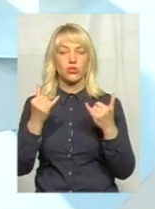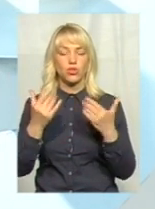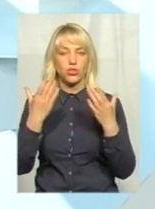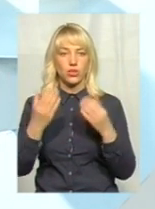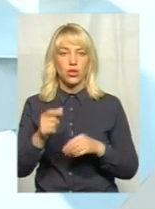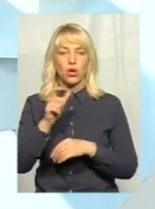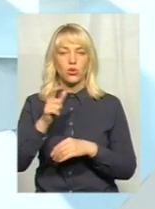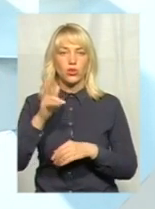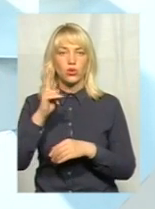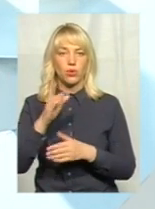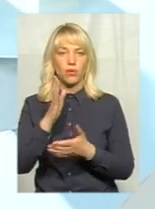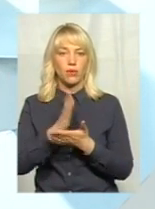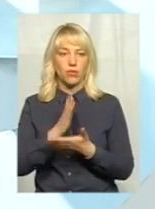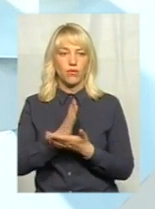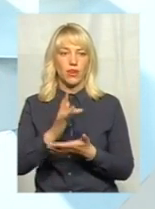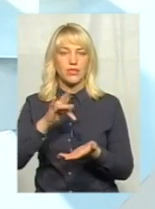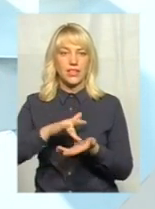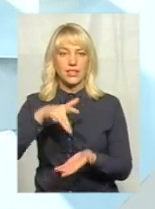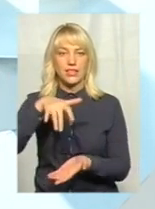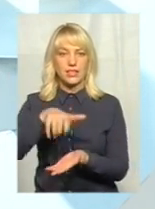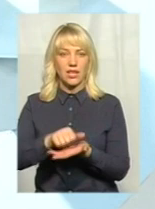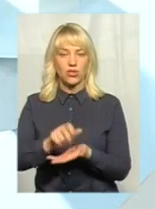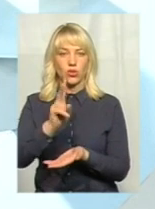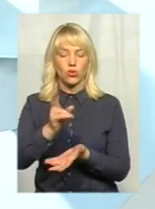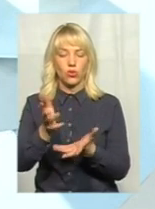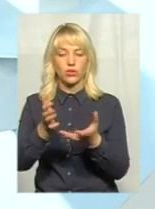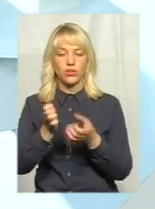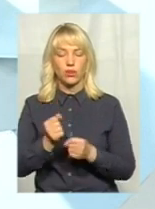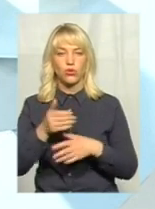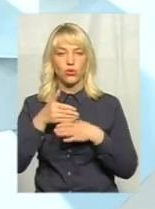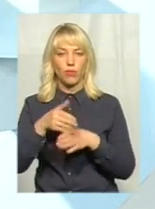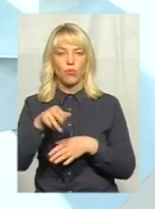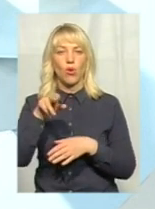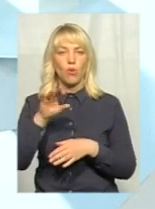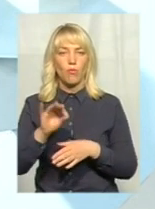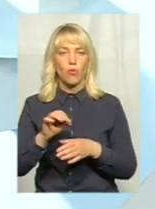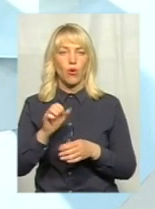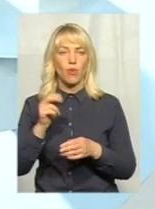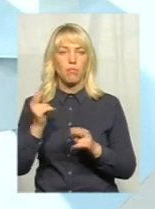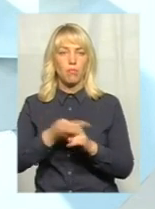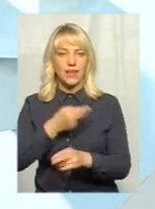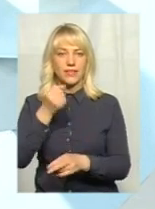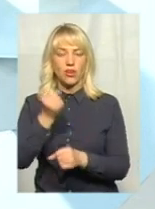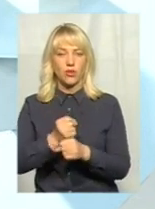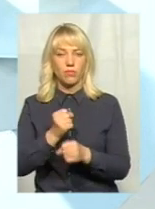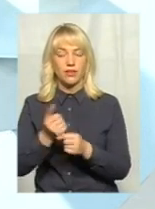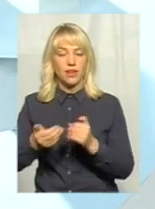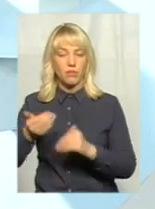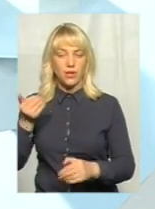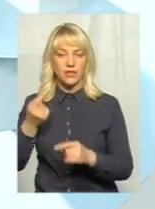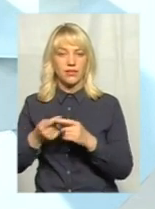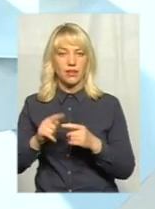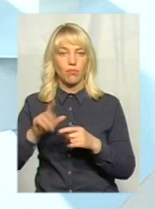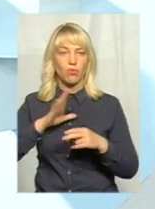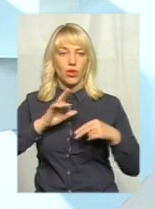перебувають в центрі зайнятості, які отримують допомогу по безробіттю, а перед тим переповували, працювали десь на